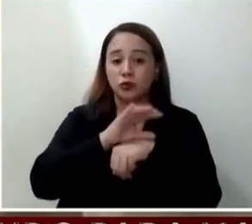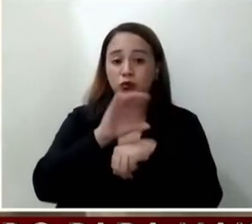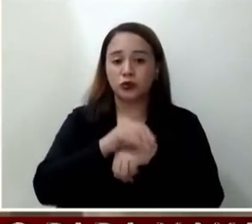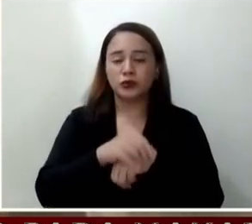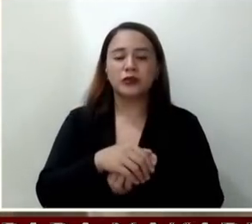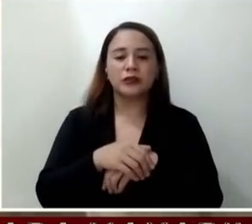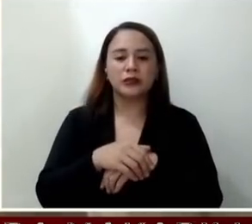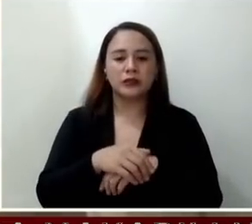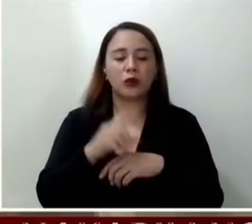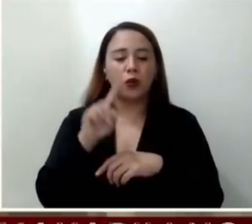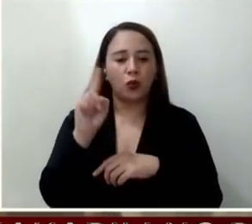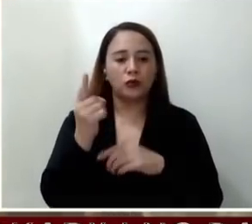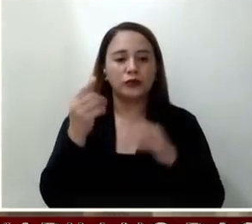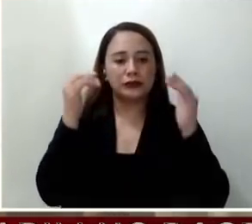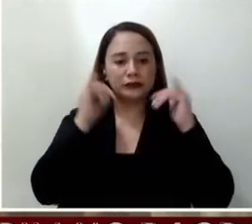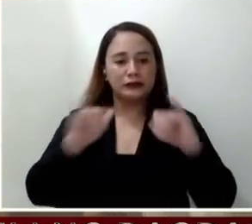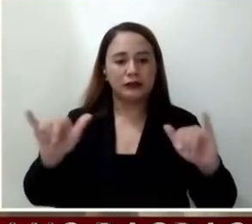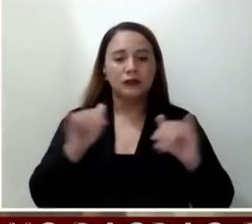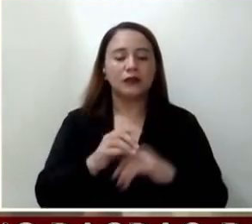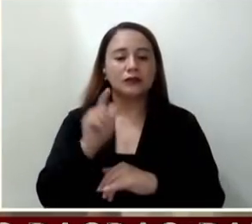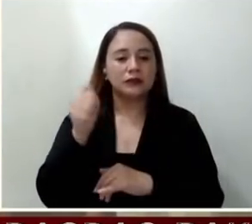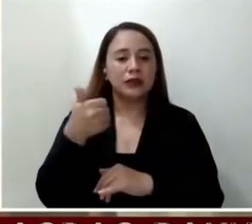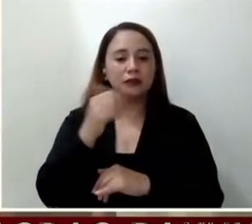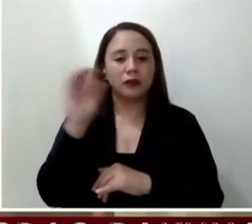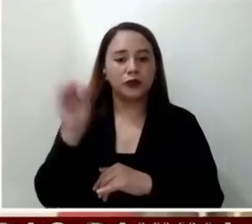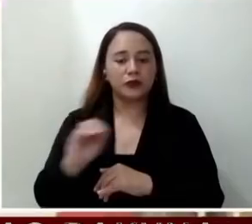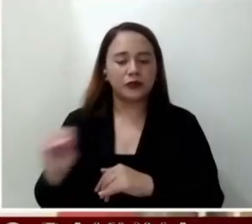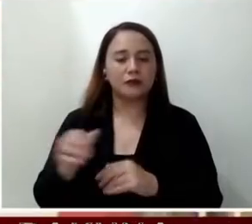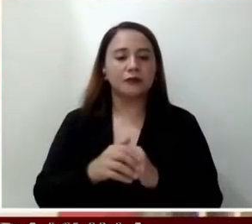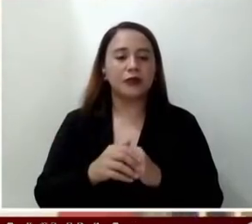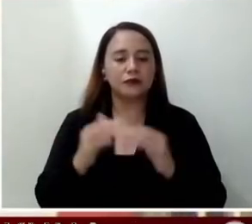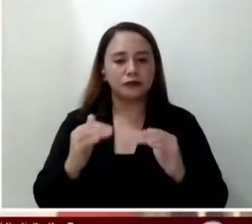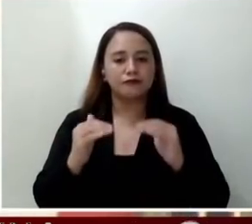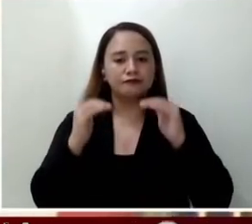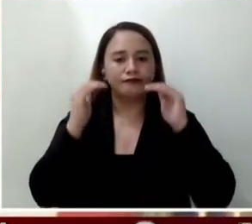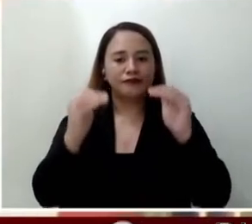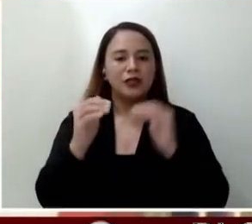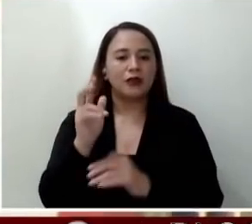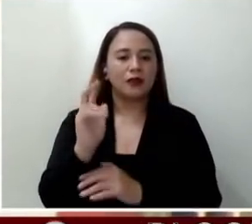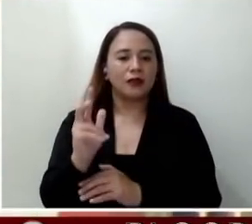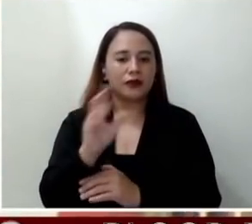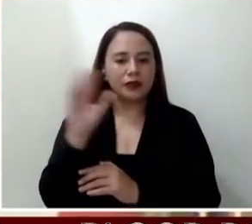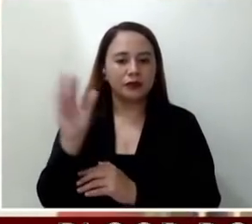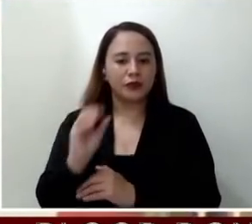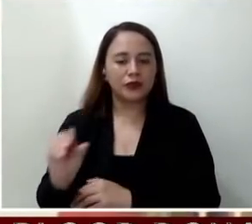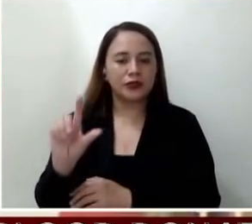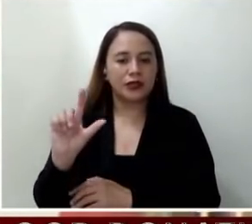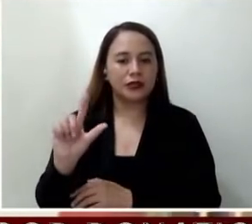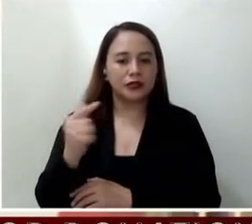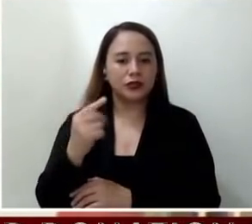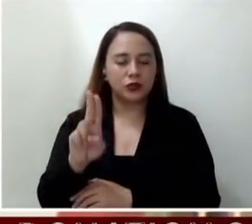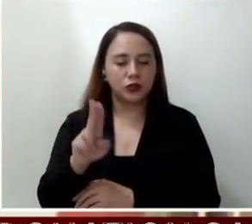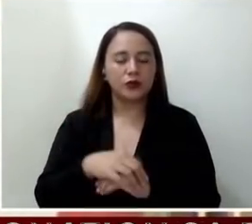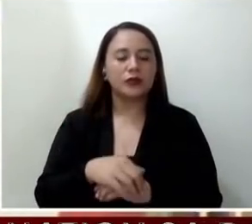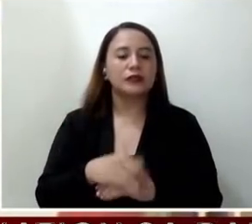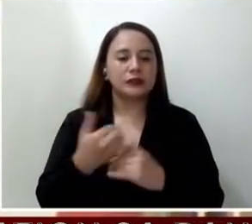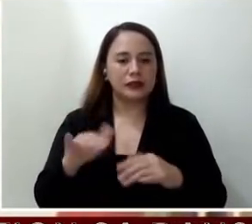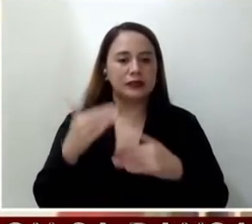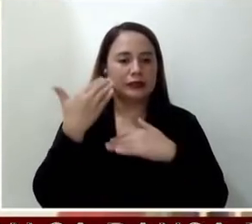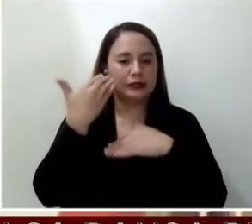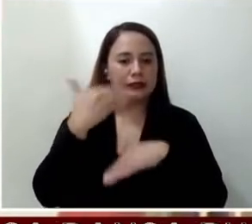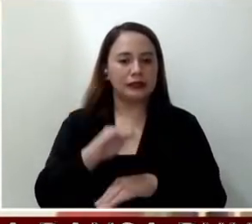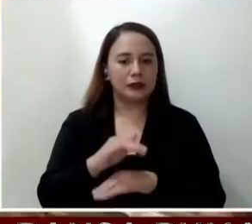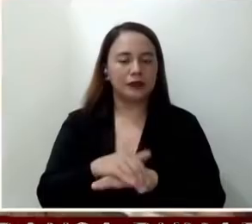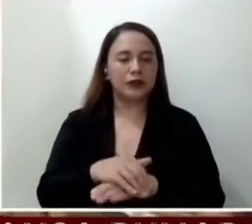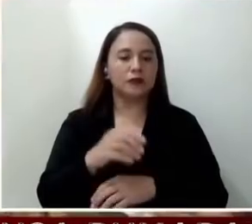nakapako lang dapat sa 10% venue capacity pero pwedeng iakyat ng 30% na LGU, habang limitado lang dapat ang mga